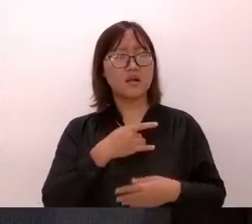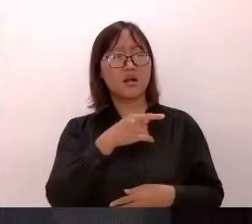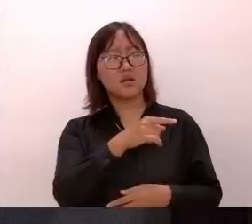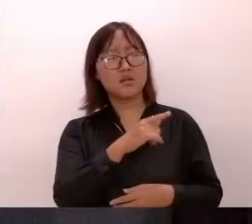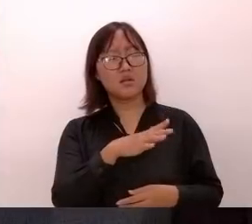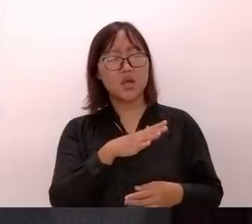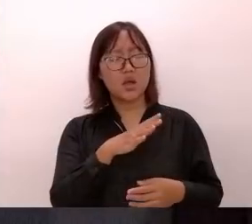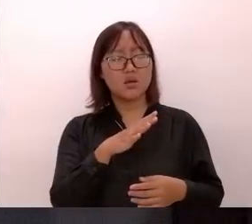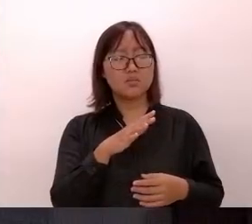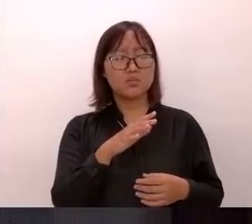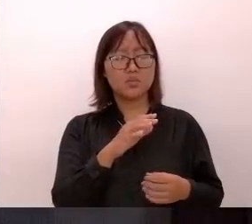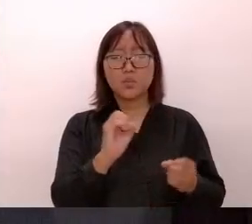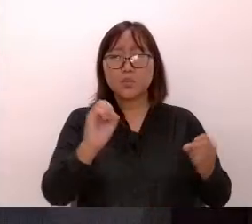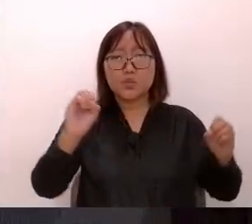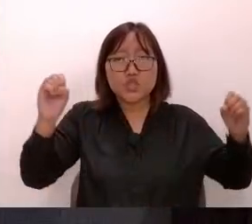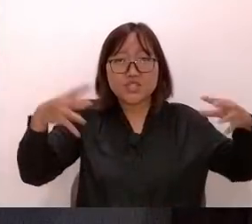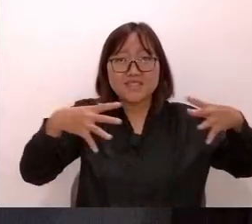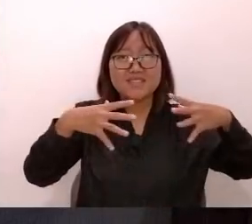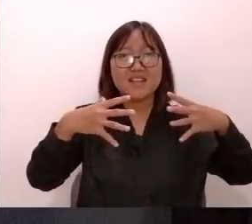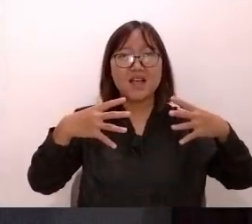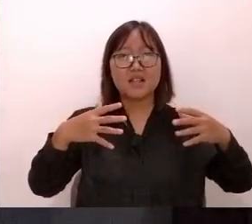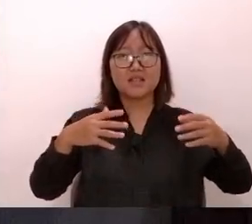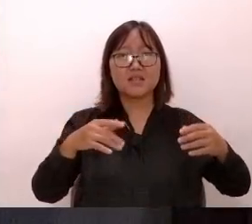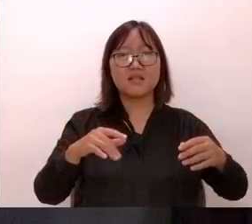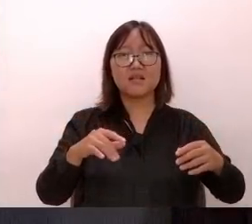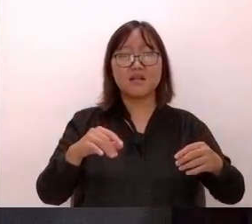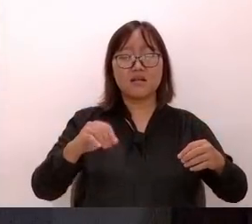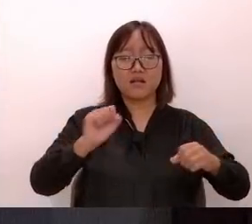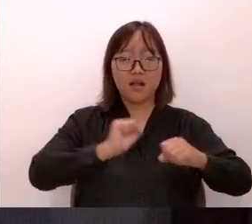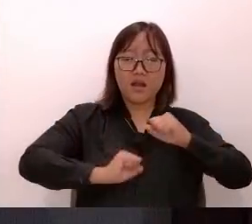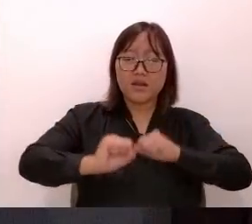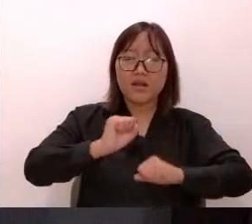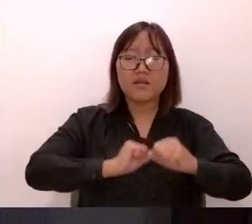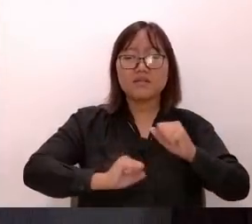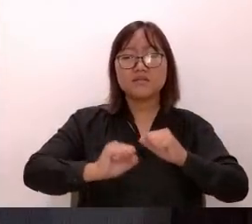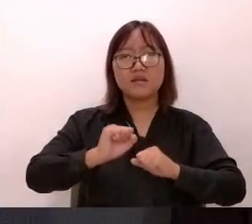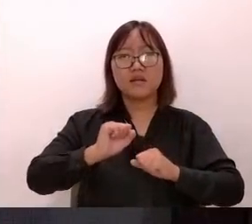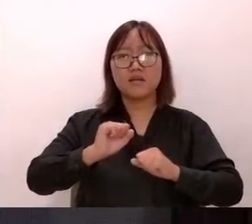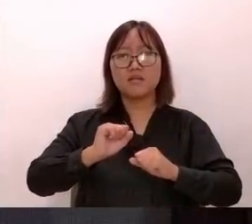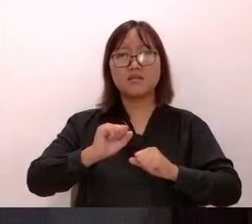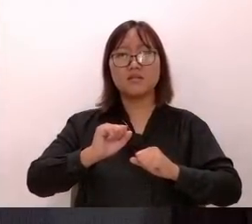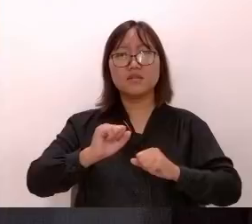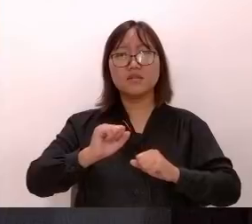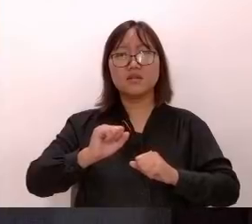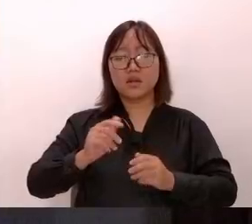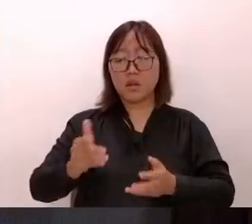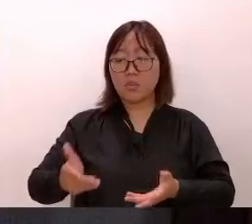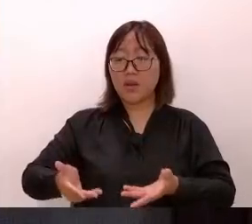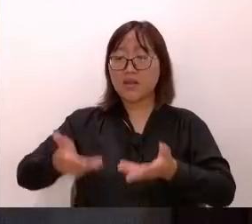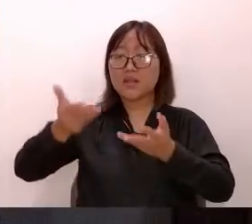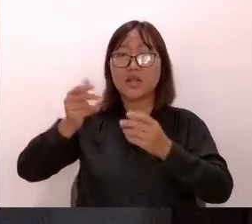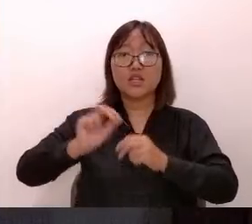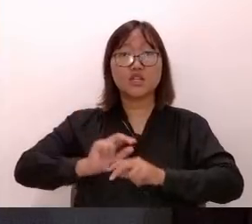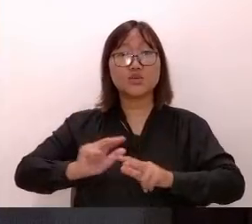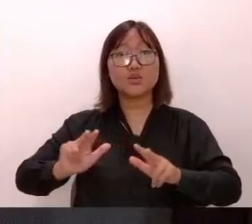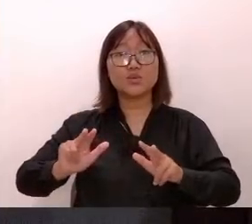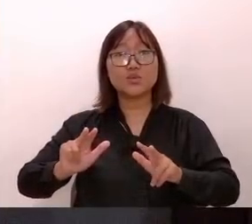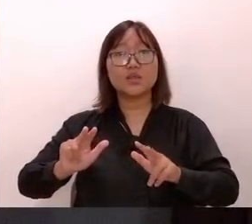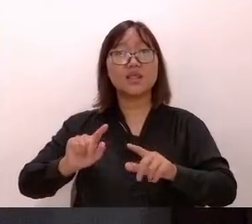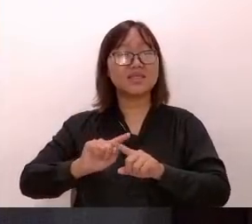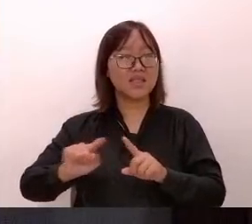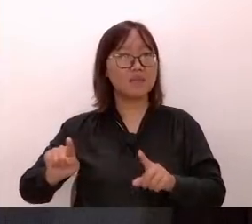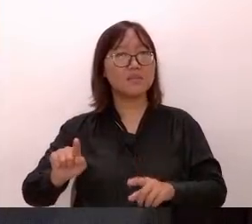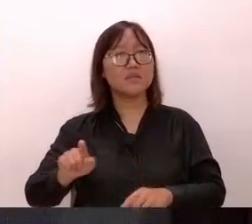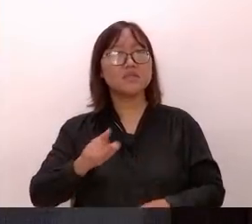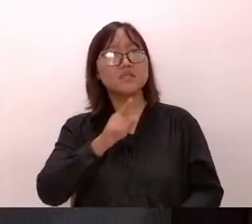mengalami penderitaan wafat atau kebangkitanya seperti para rasul Hai Namun karena pewartaan para rasul dan